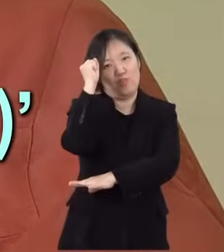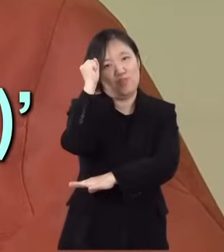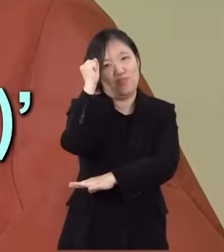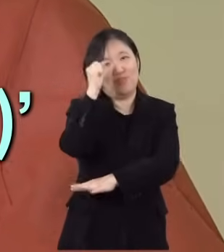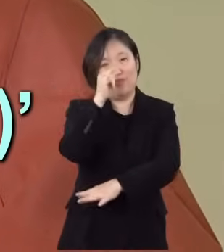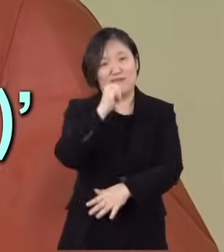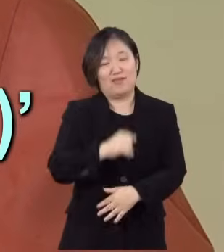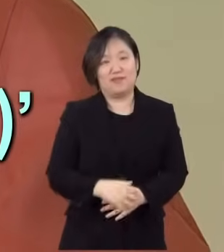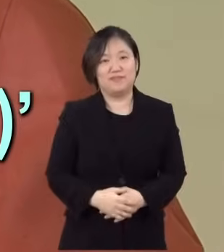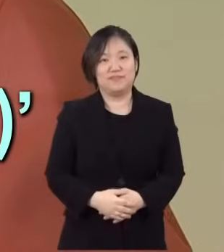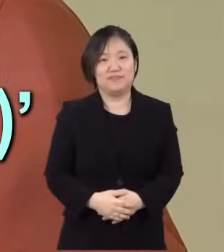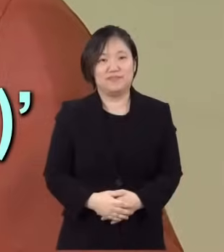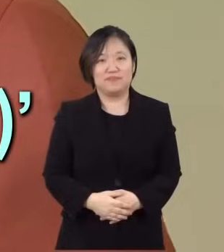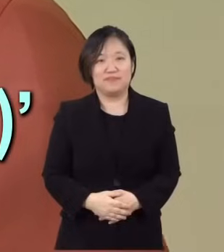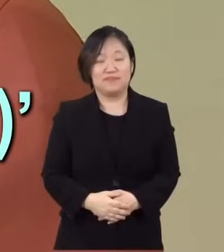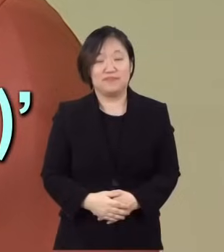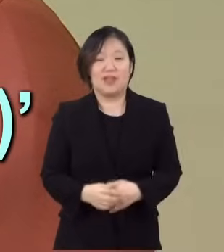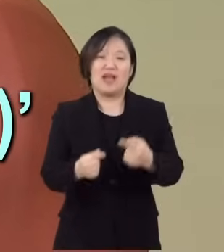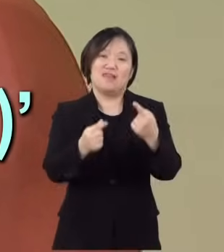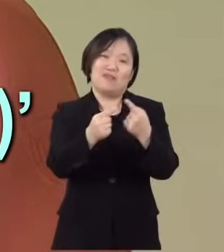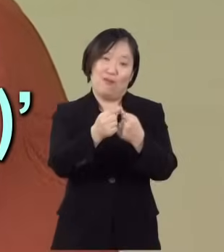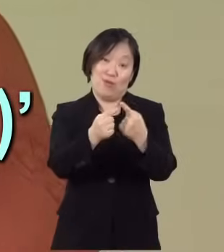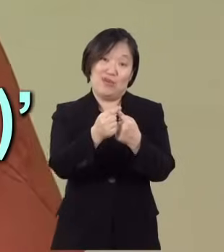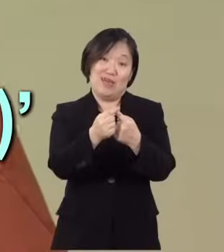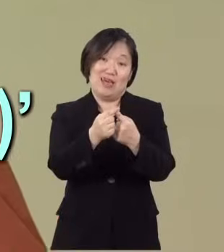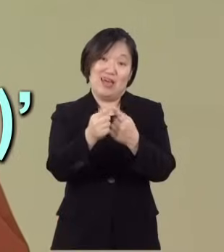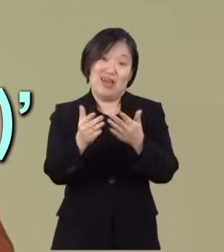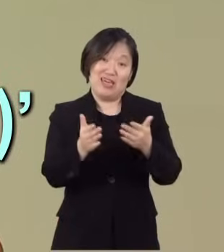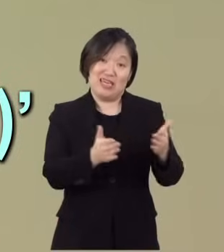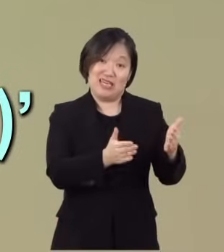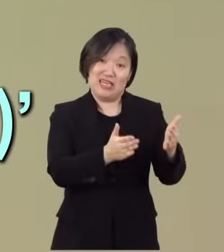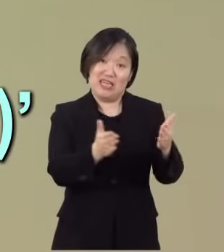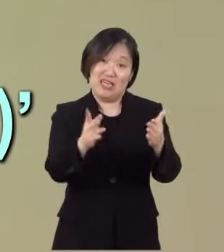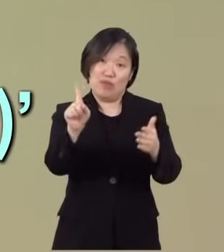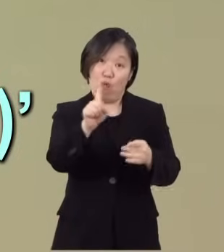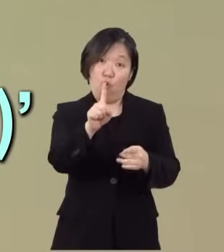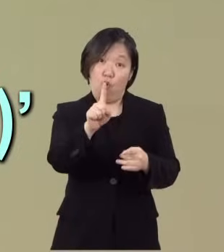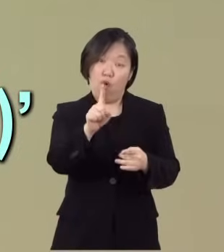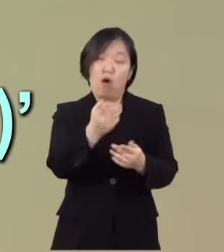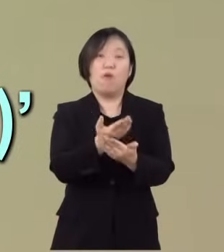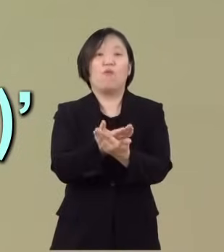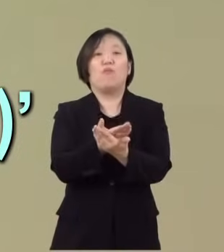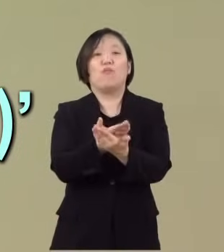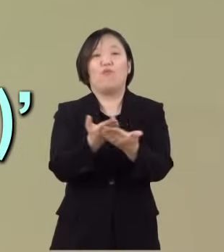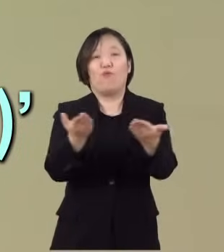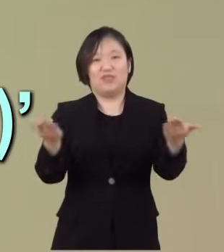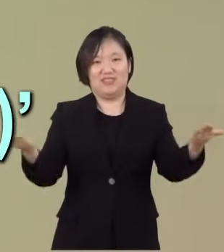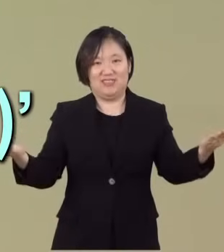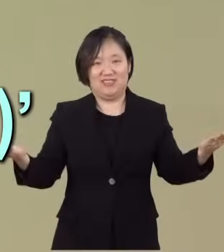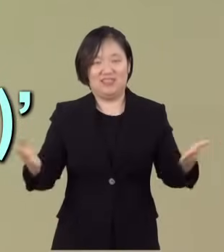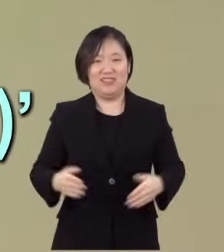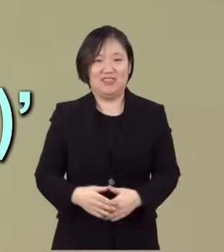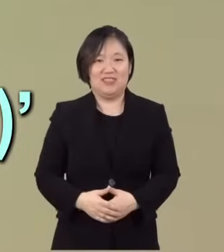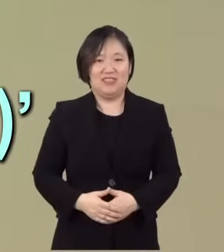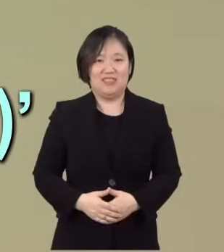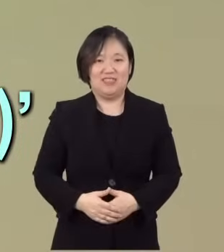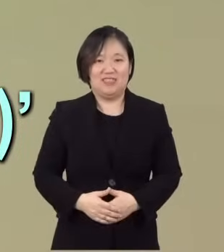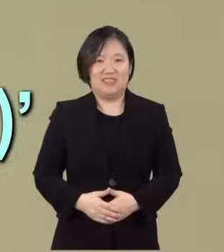바탕이다는 가장 기본이 되는 첫 번째 길 그것이 바로